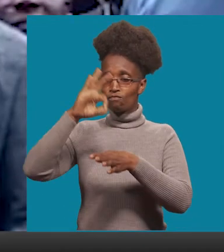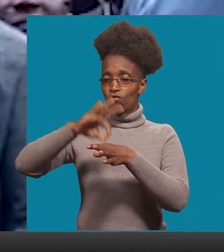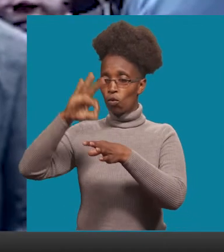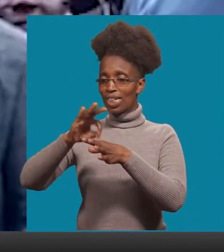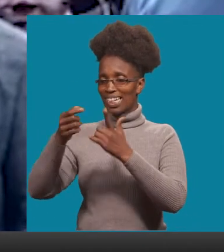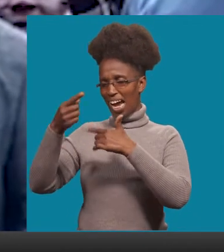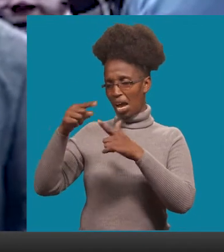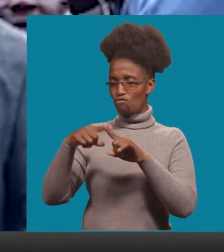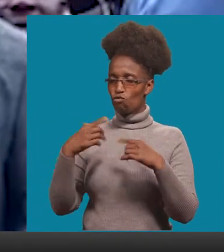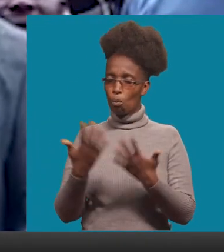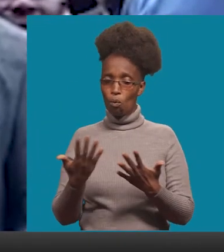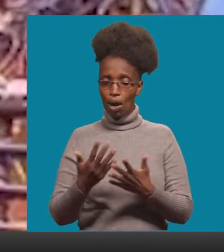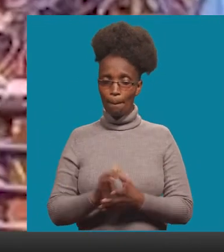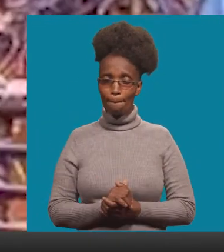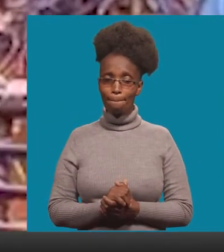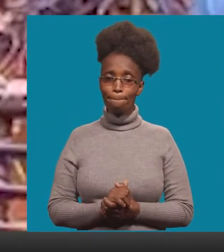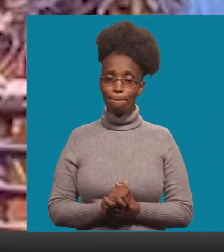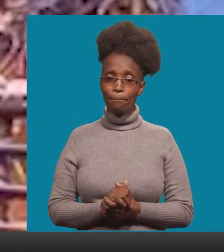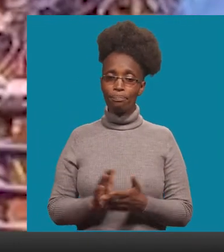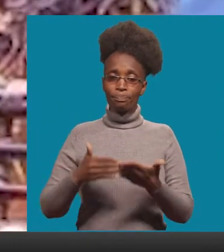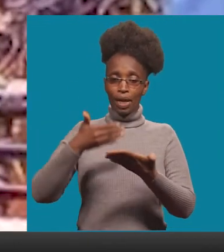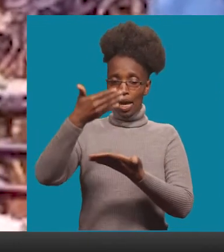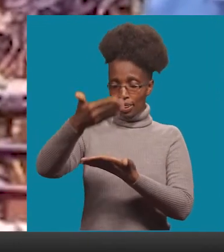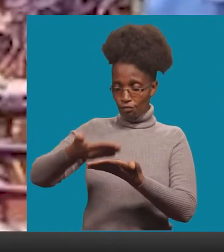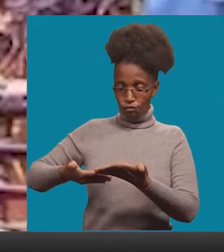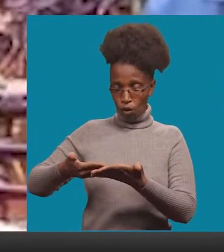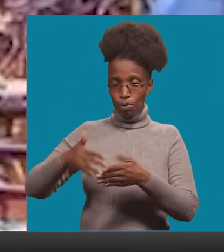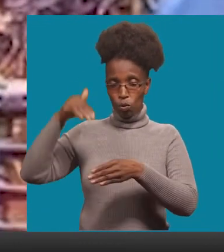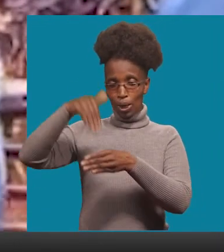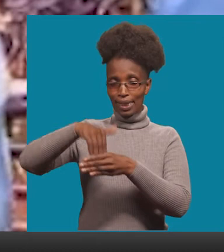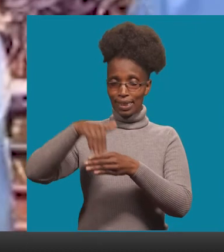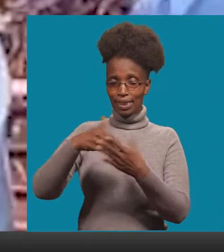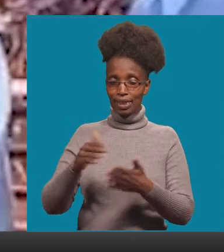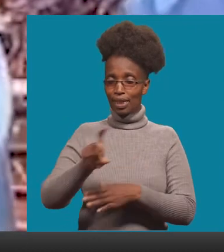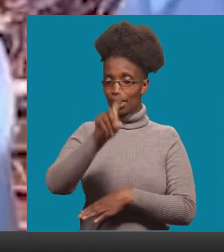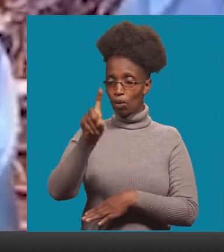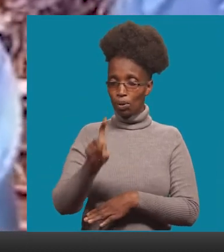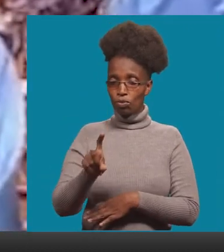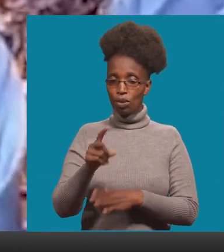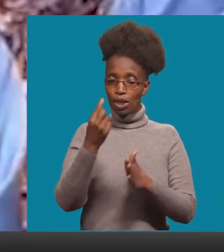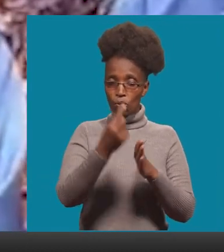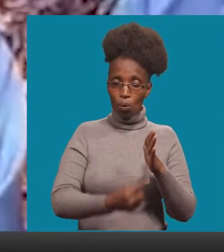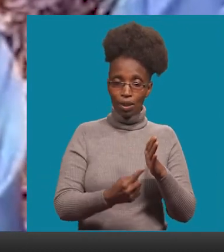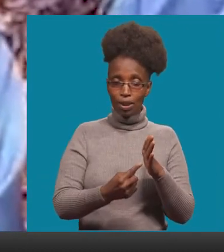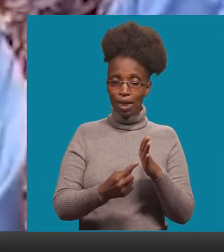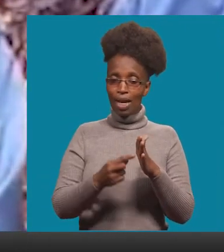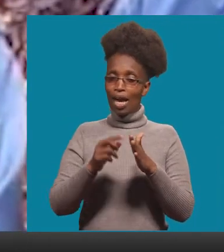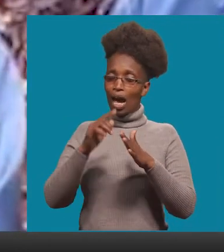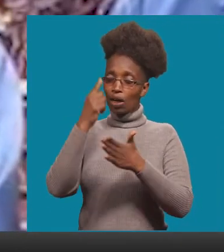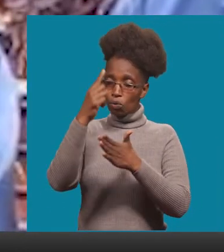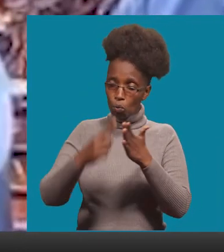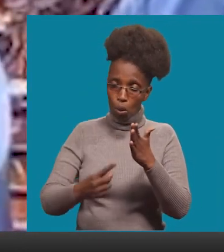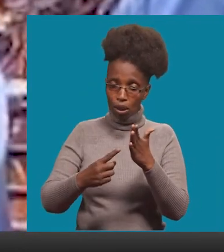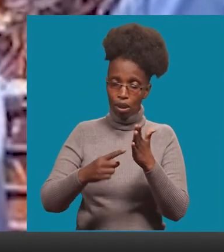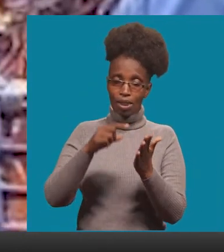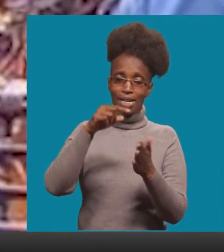45,144 votes cast come from? Whether the forms were inside. Question is, under what